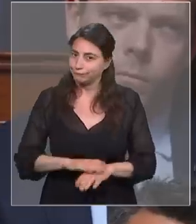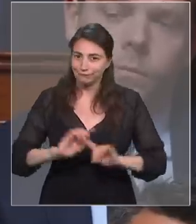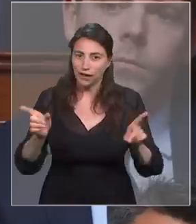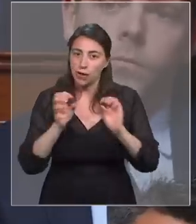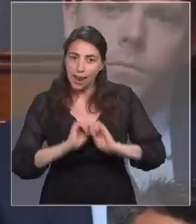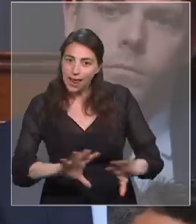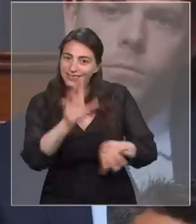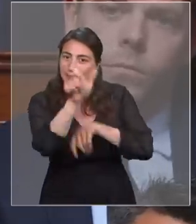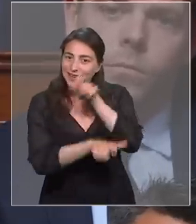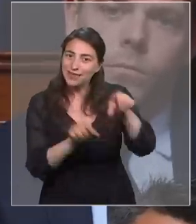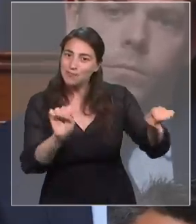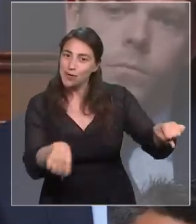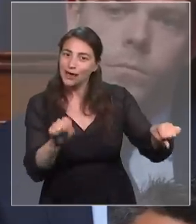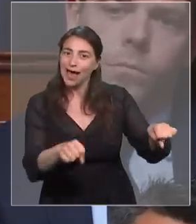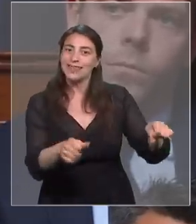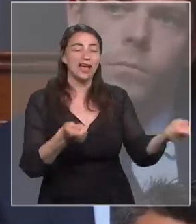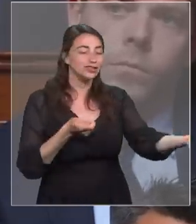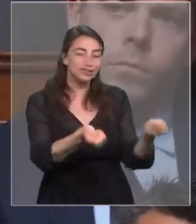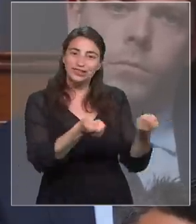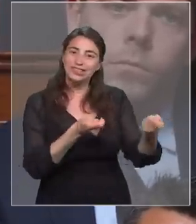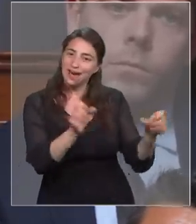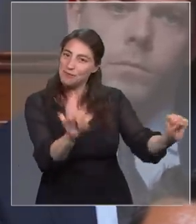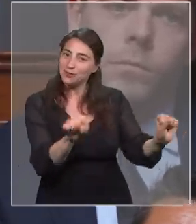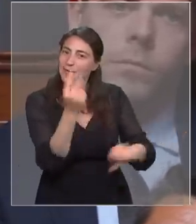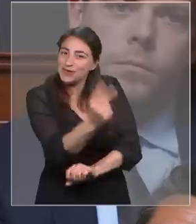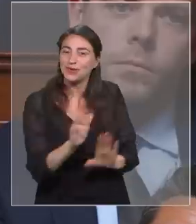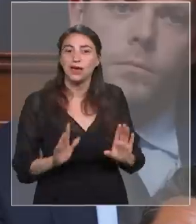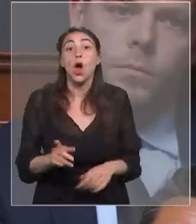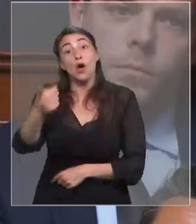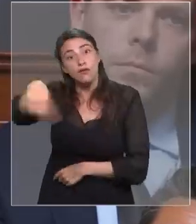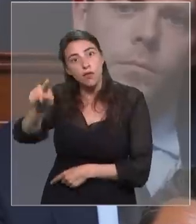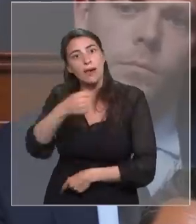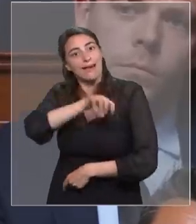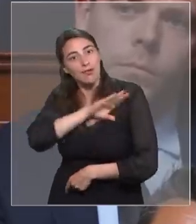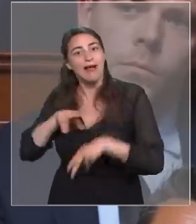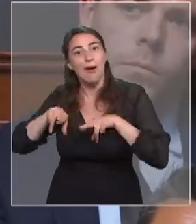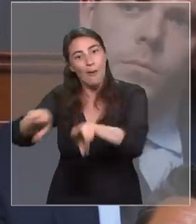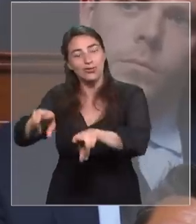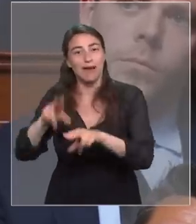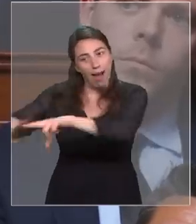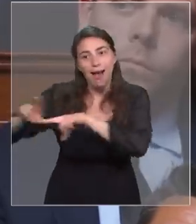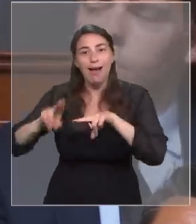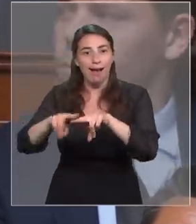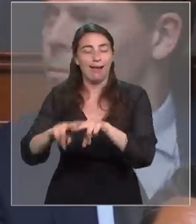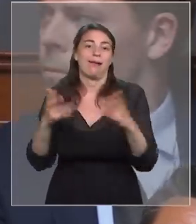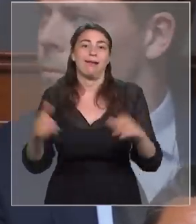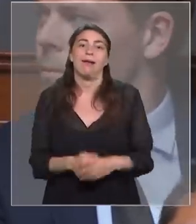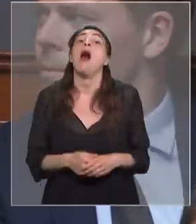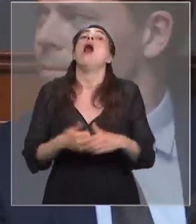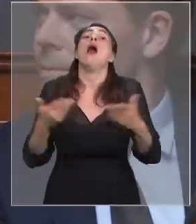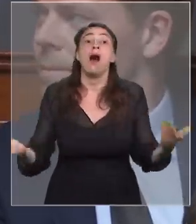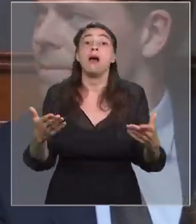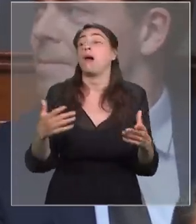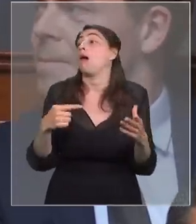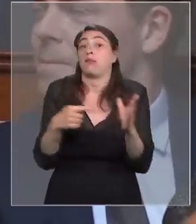moto et occupez-vous de l'état des routes. Alors, monsieur le ministre, à quand la mise en place de la totalité des mesures alternatives au